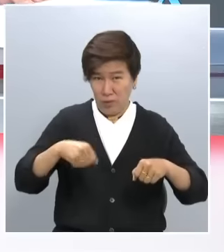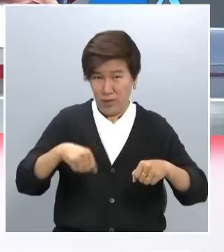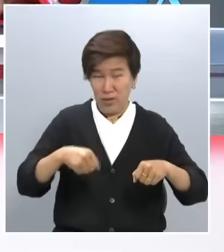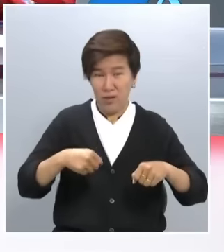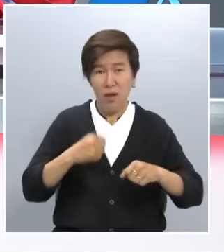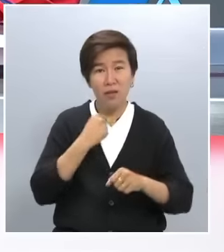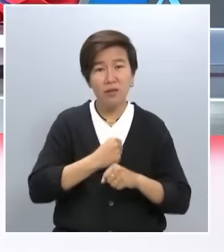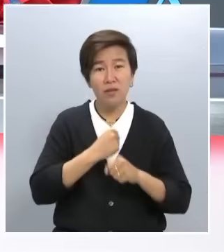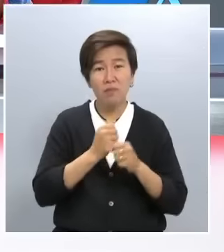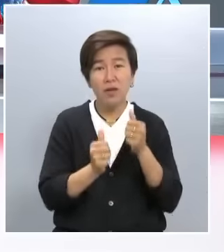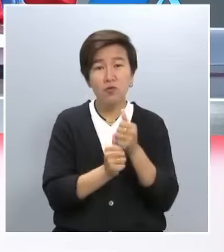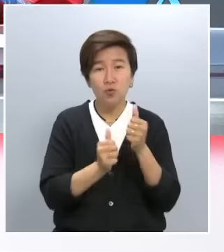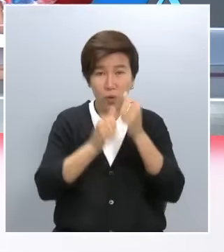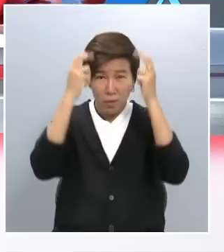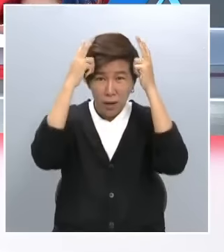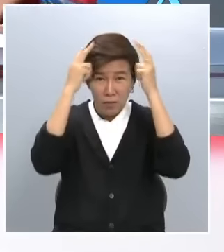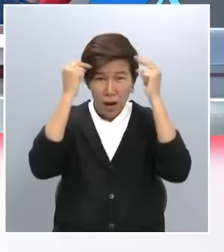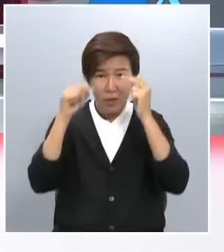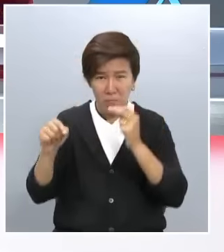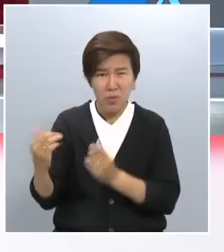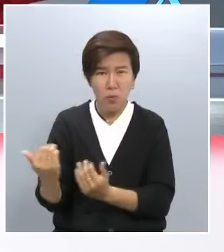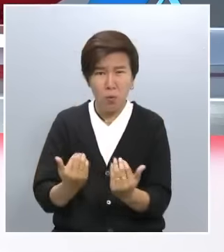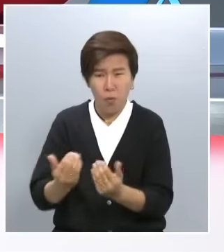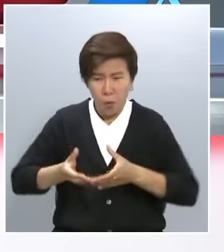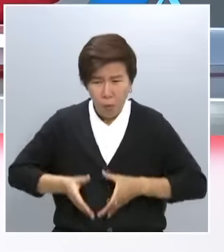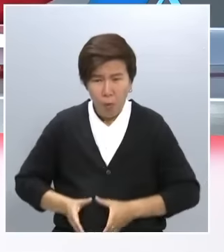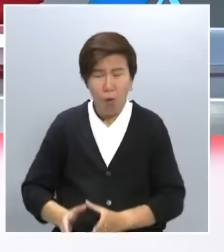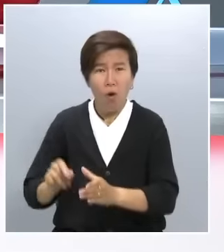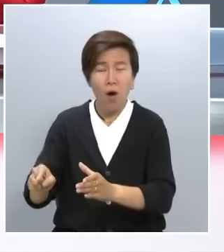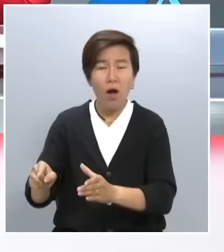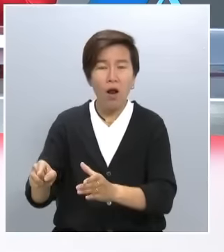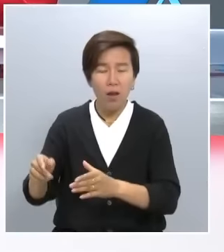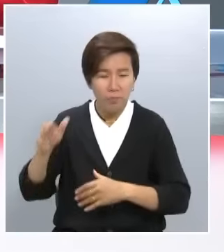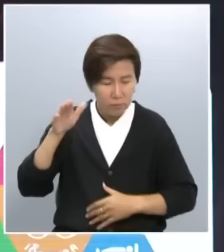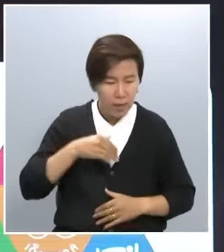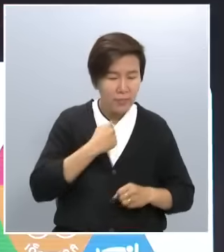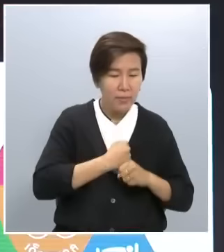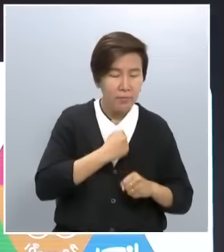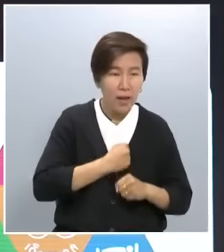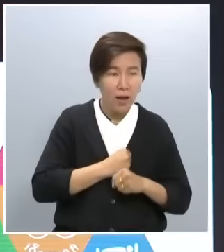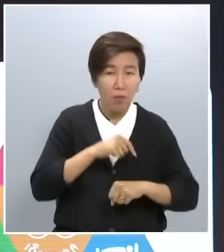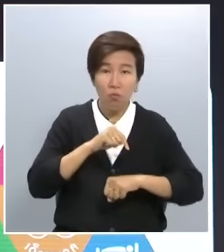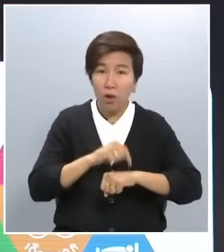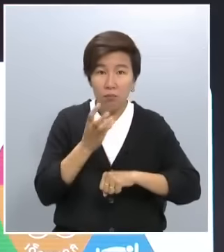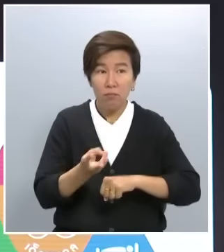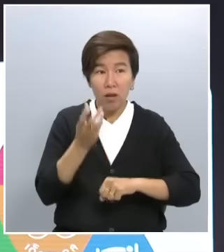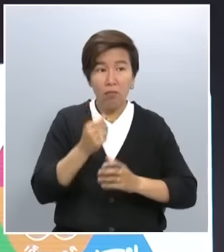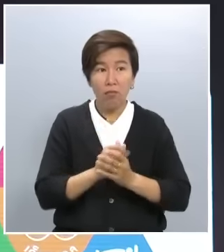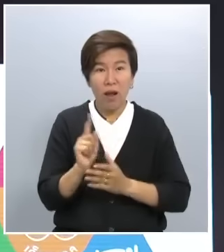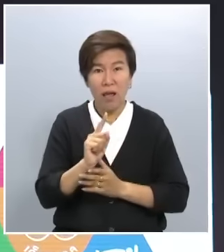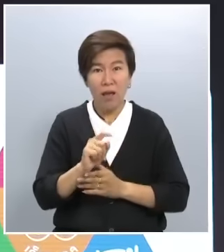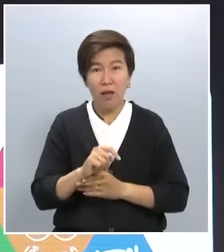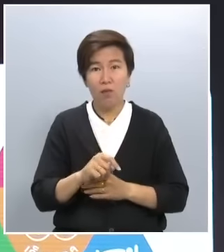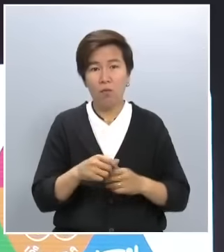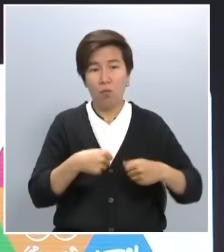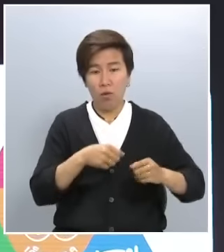าลแล้วเธอเป็นแม่ลูกอ่อนด้วยค่ะเพิ่งจะคลอดลูกแล้วก็กลับมาทำงานได้ไม่นานปรากฏว่าถูกคนร้ายสาดน้ำกรดต